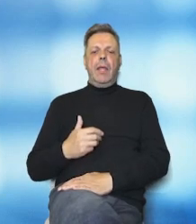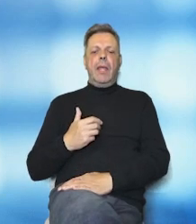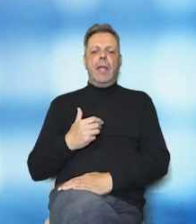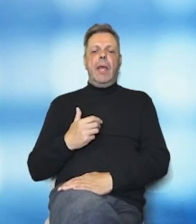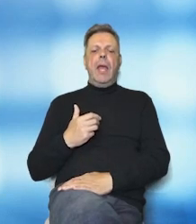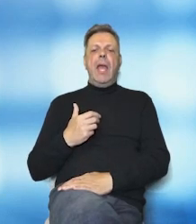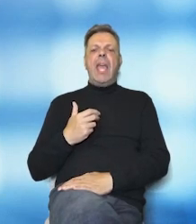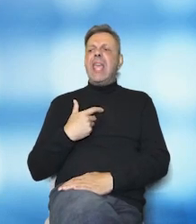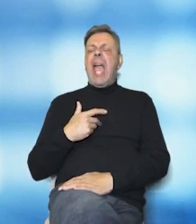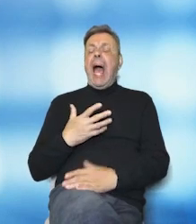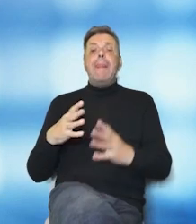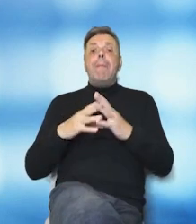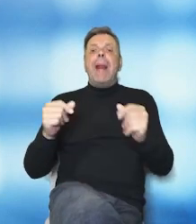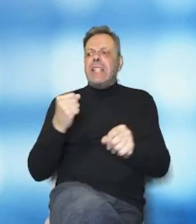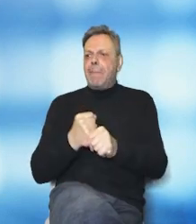Ne stajem radit.